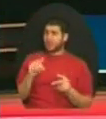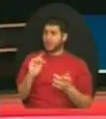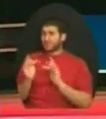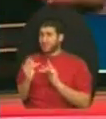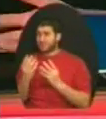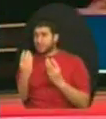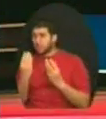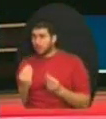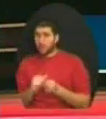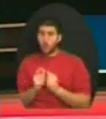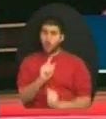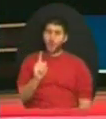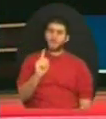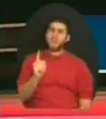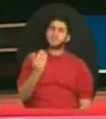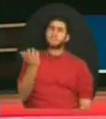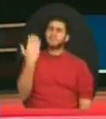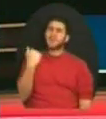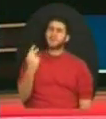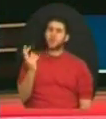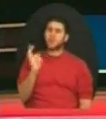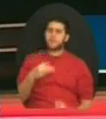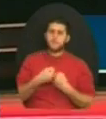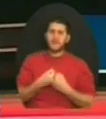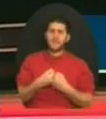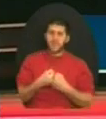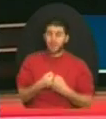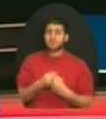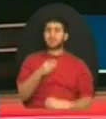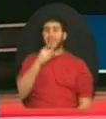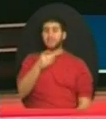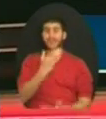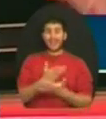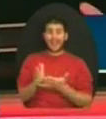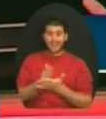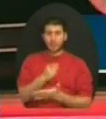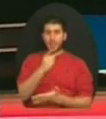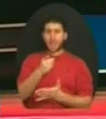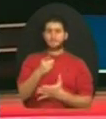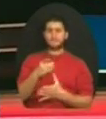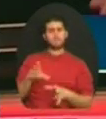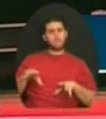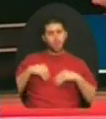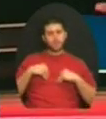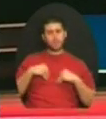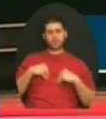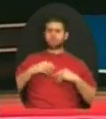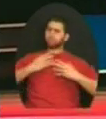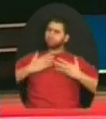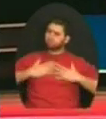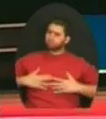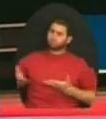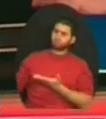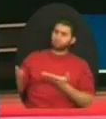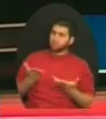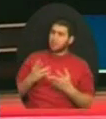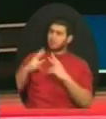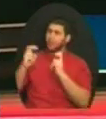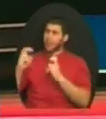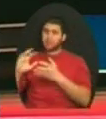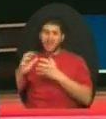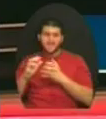זה נכון, האם זה לא נכון, מאיפה מגיעים למאבק. הן החליטו שהן מכילות. כמה שיותר מהעיר